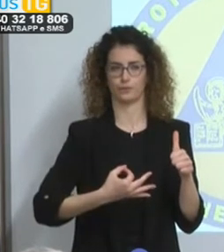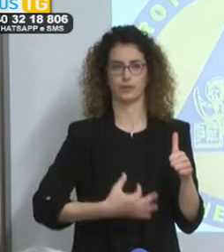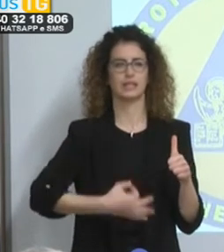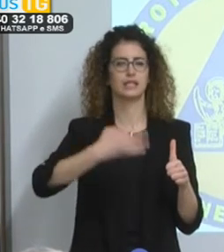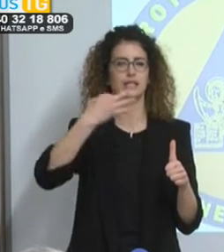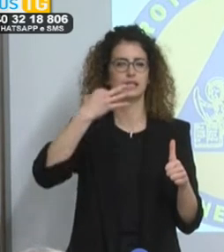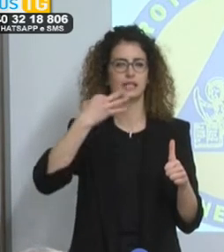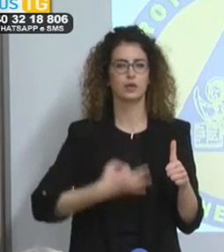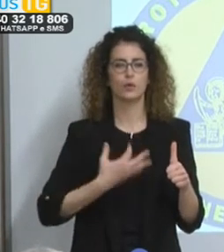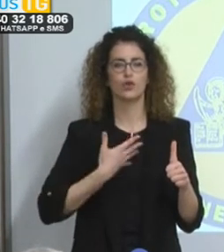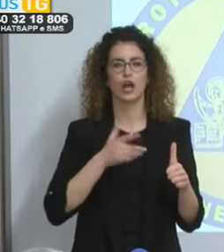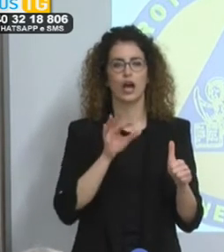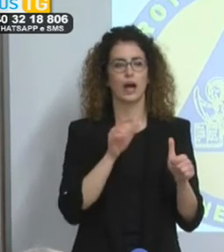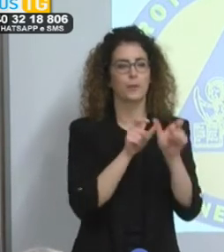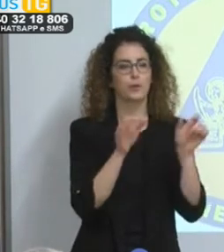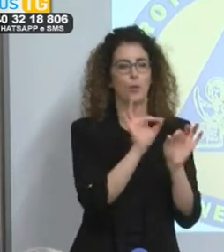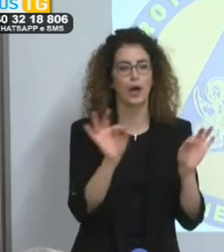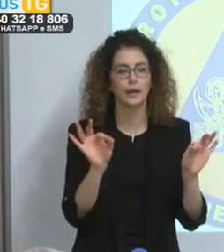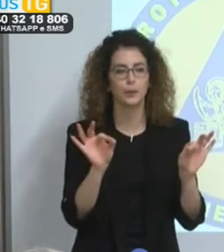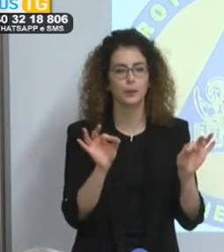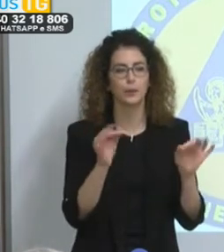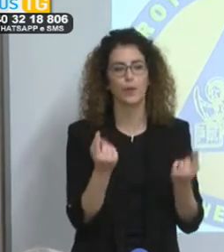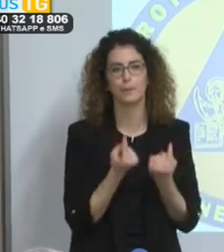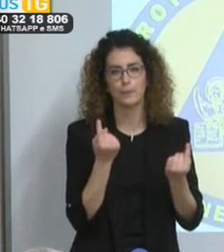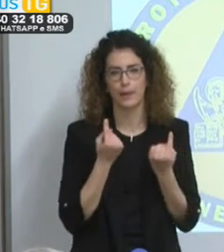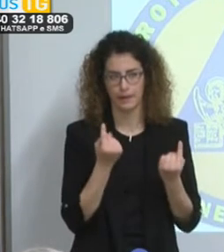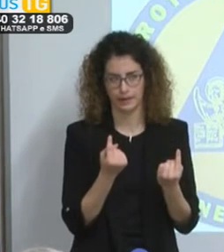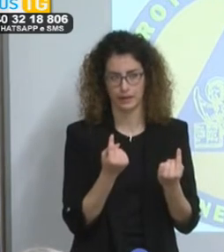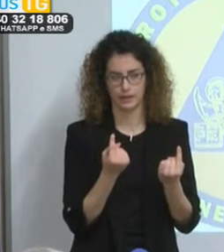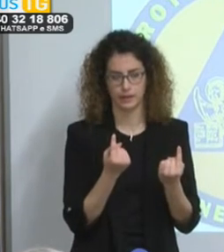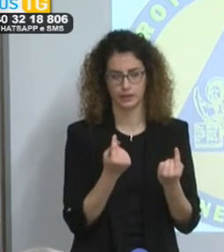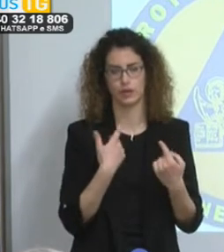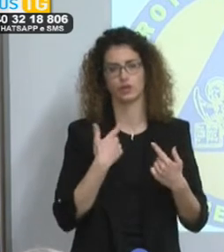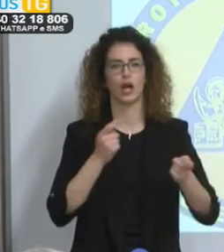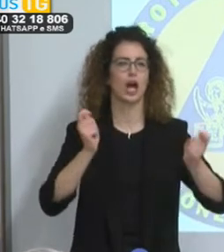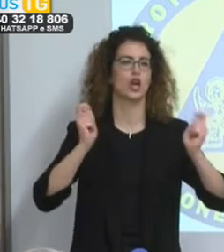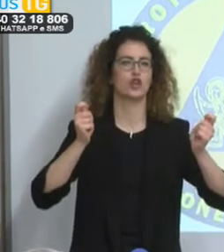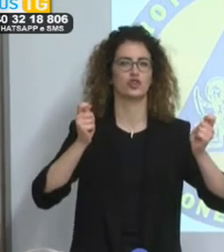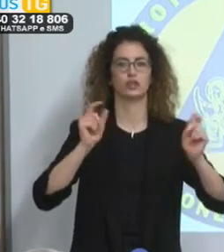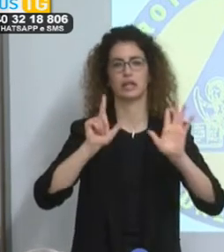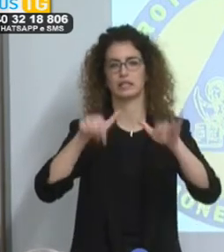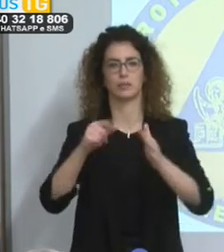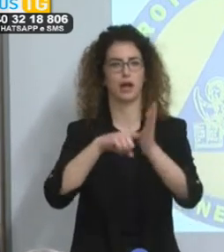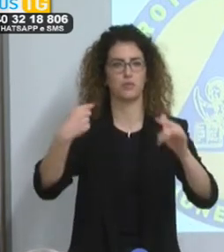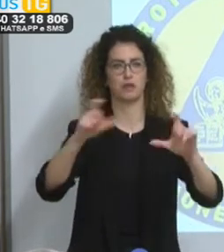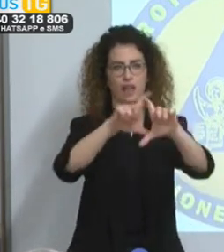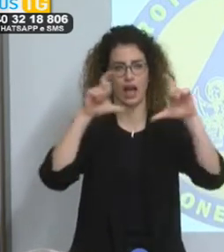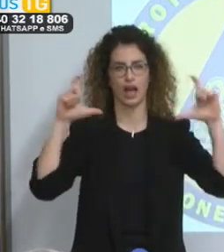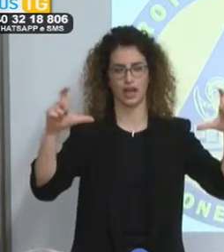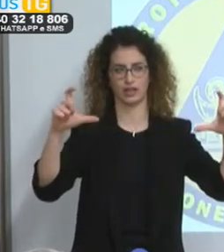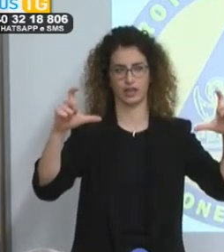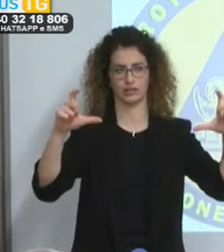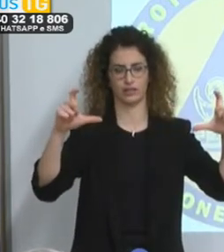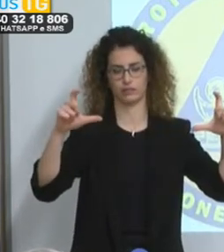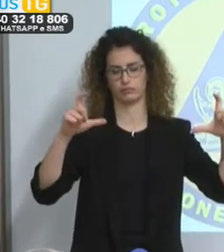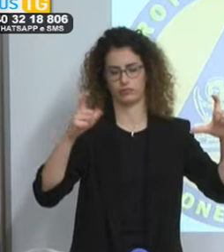qualche reduce. Allora, piuttosto che fare le paginate sui giornali fra una settimana o un mese, dico a tutti